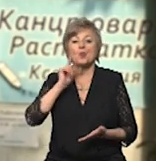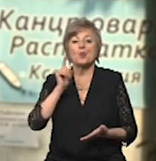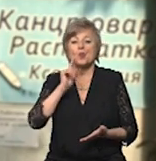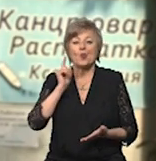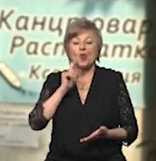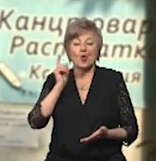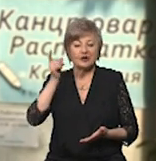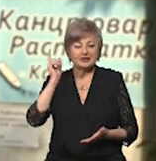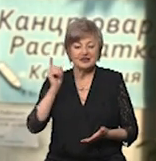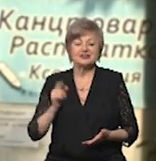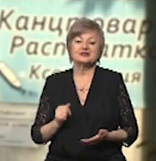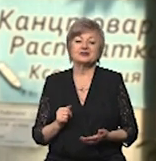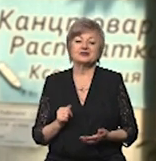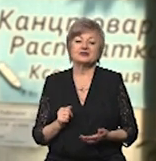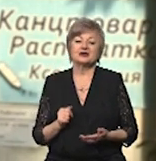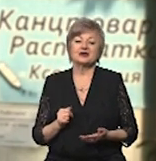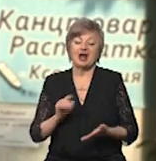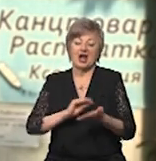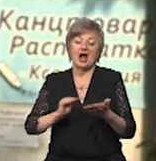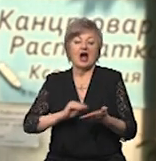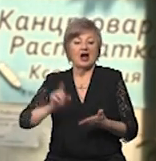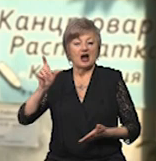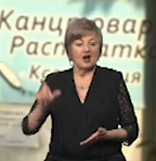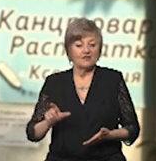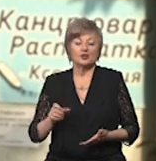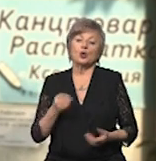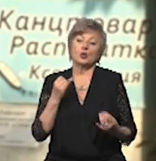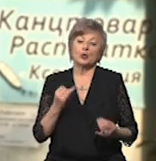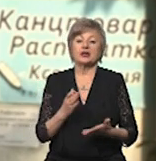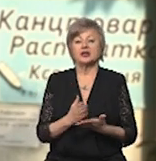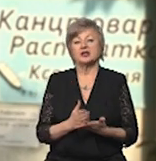молодість, юність, скажімо так, точніше, автора. І є